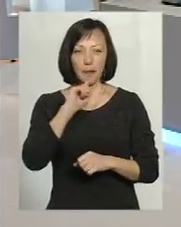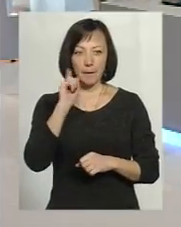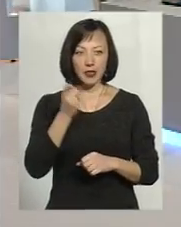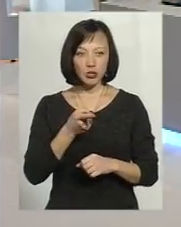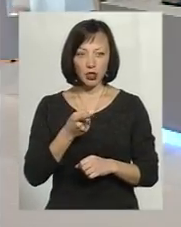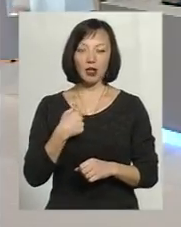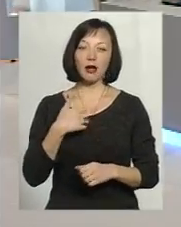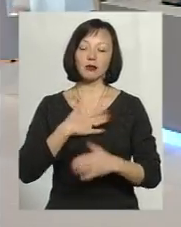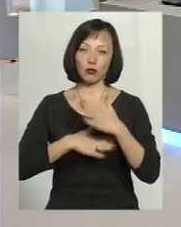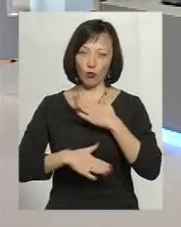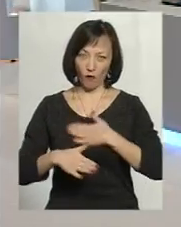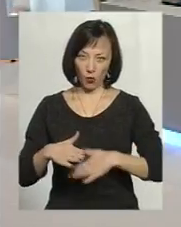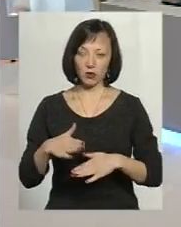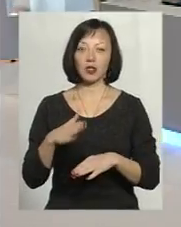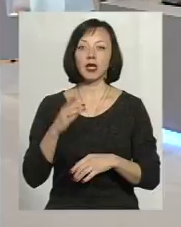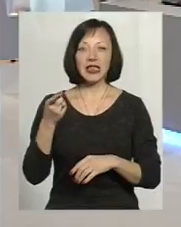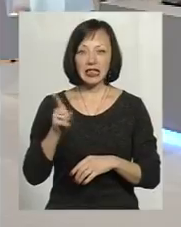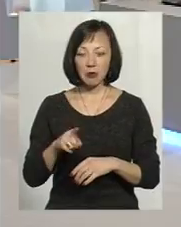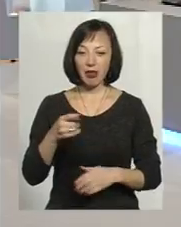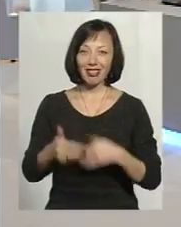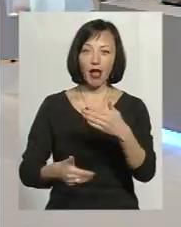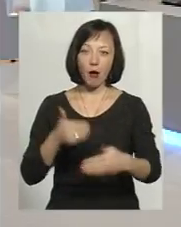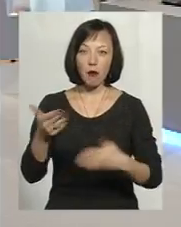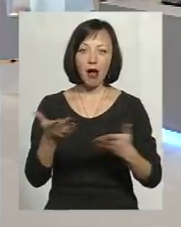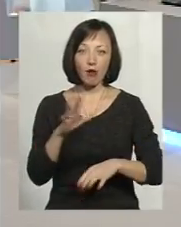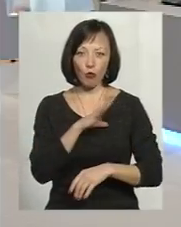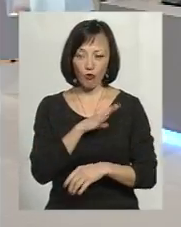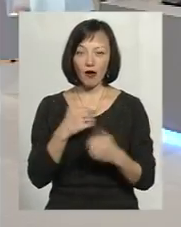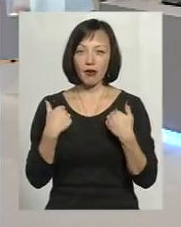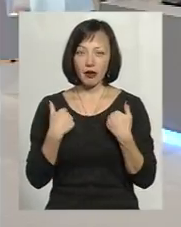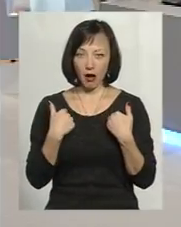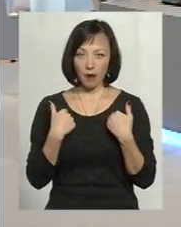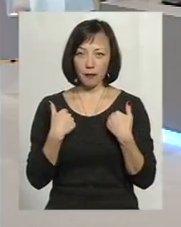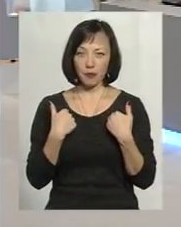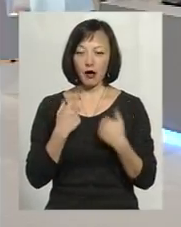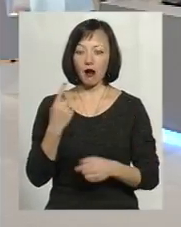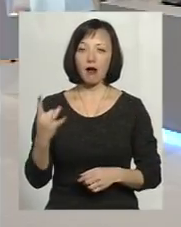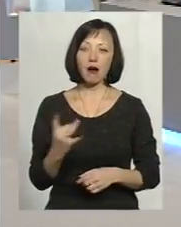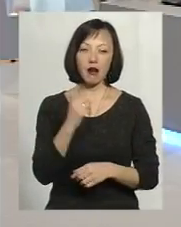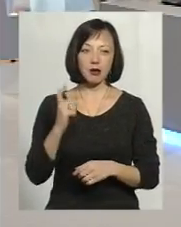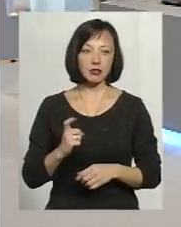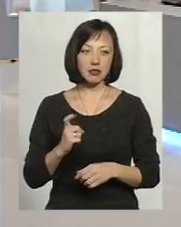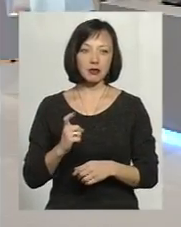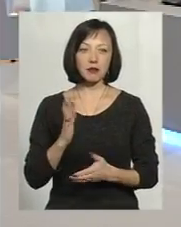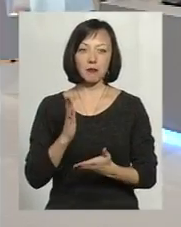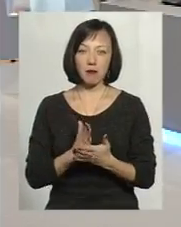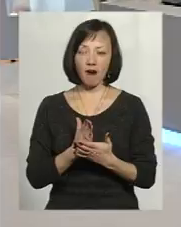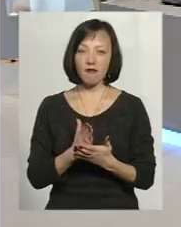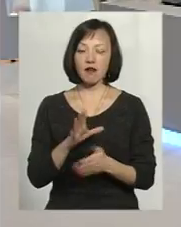посаді я задоволений. Задоволений тим темпом, який був. Я один раз, скажімо, мав